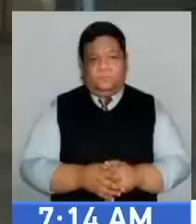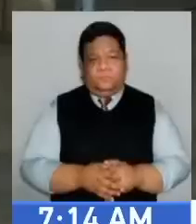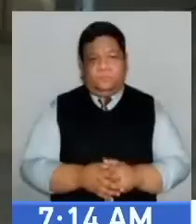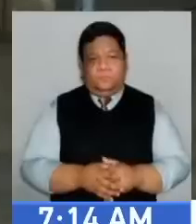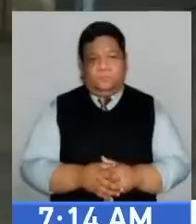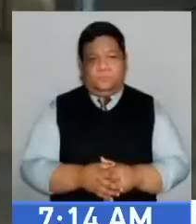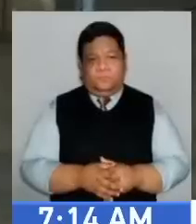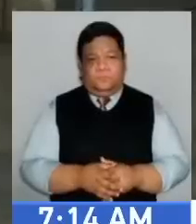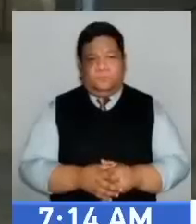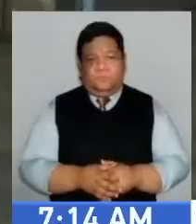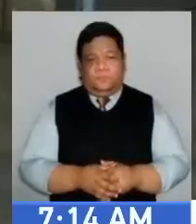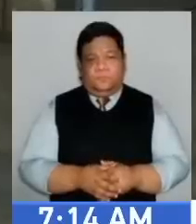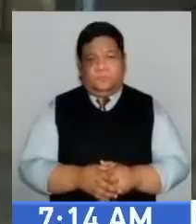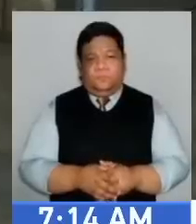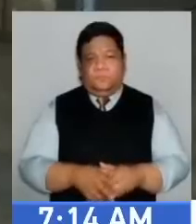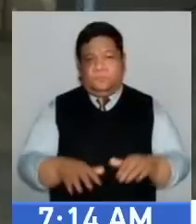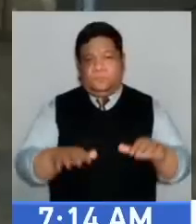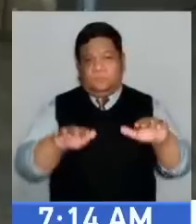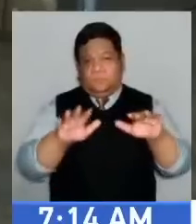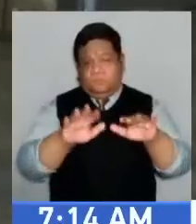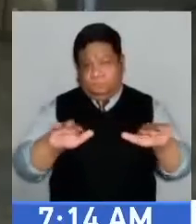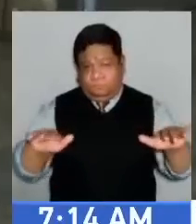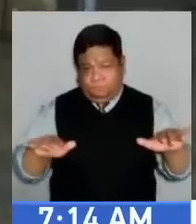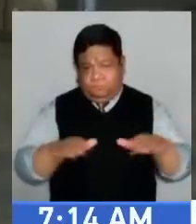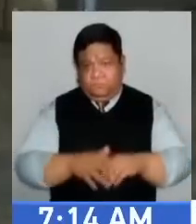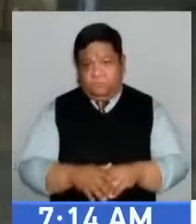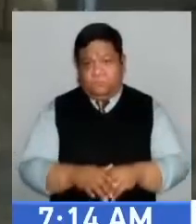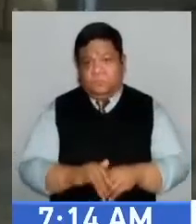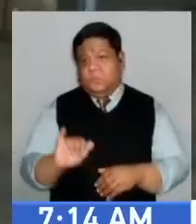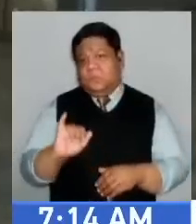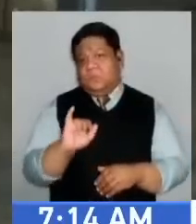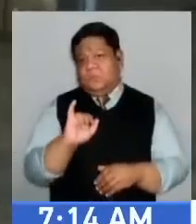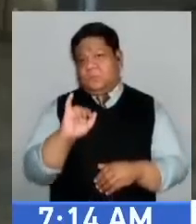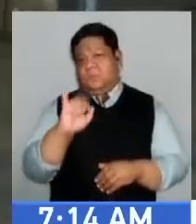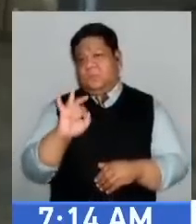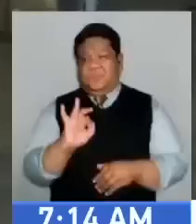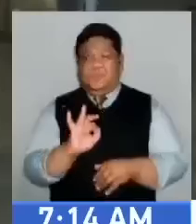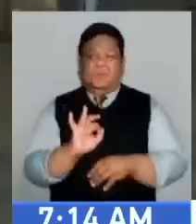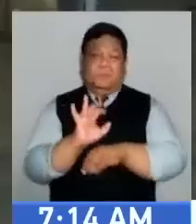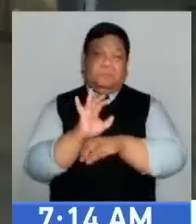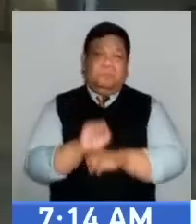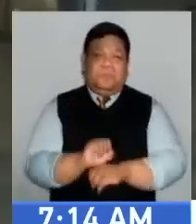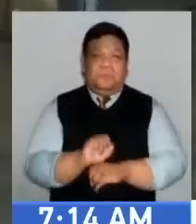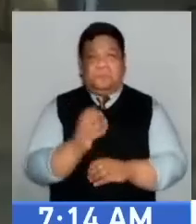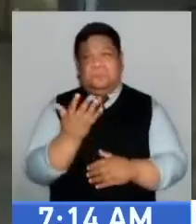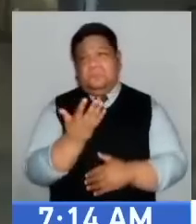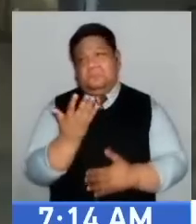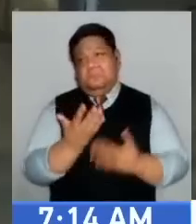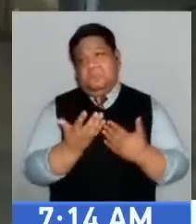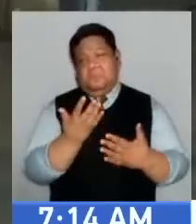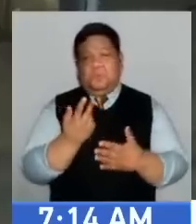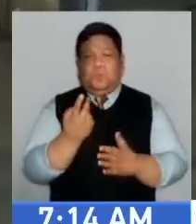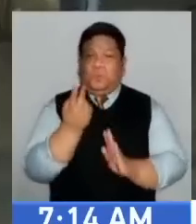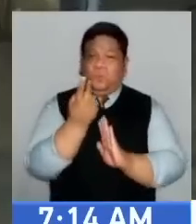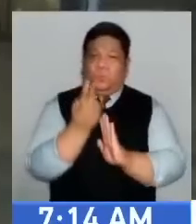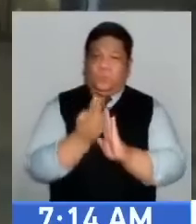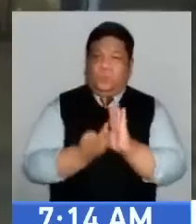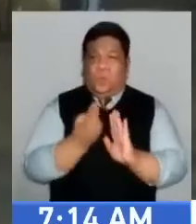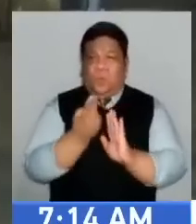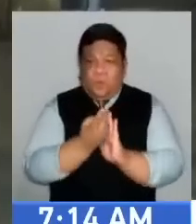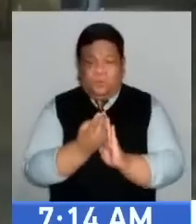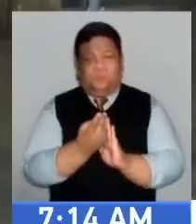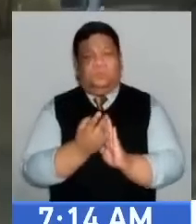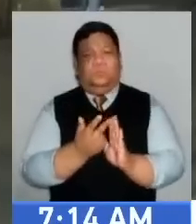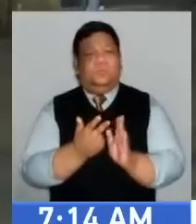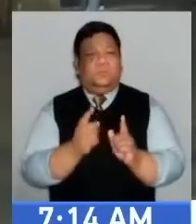Mga kapuso, kung sa karaniwang araw po ay naabot ng 2 oras o higit pa ang tagal ng pila ng mga traditional jeep